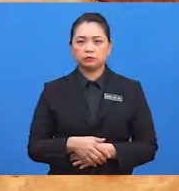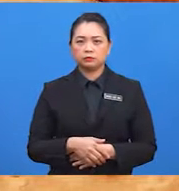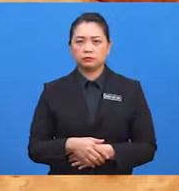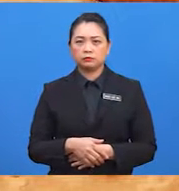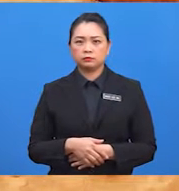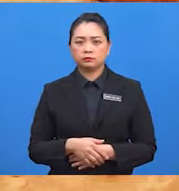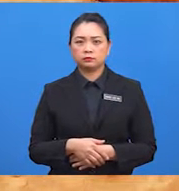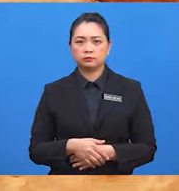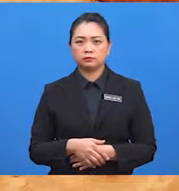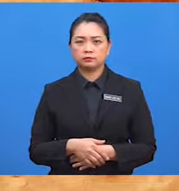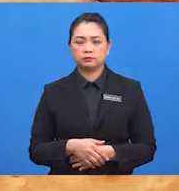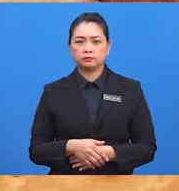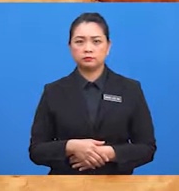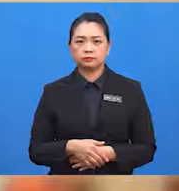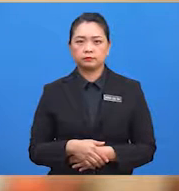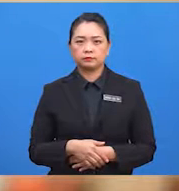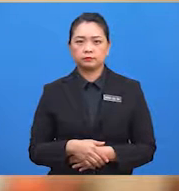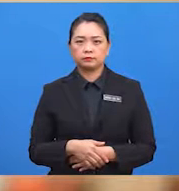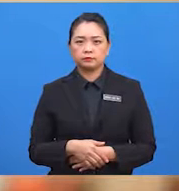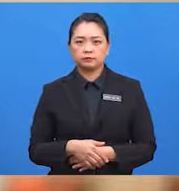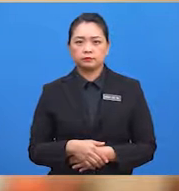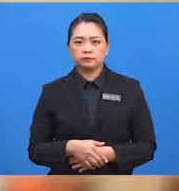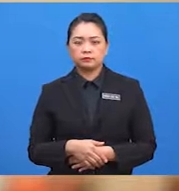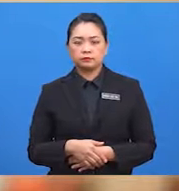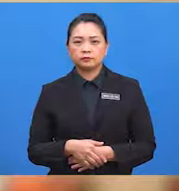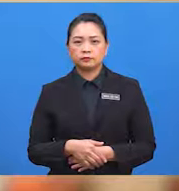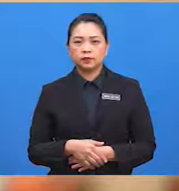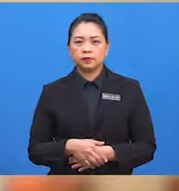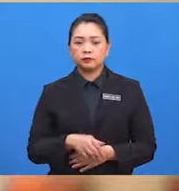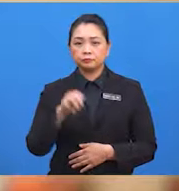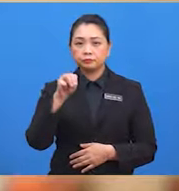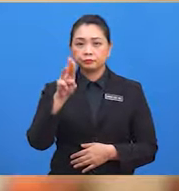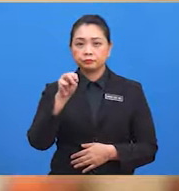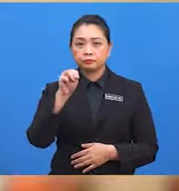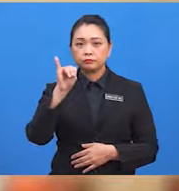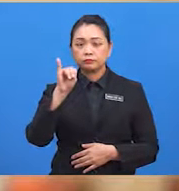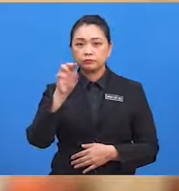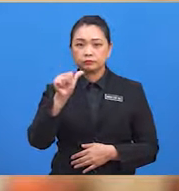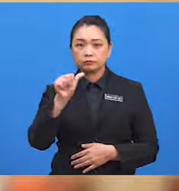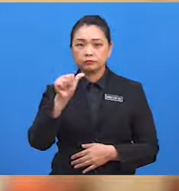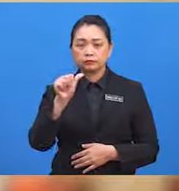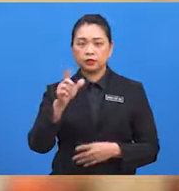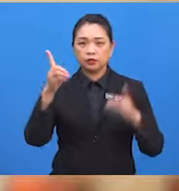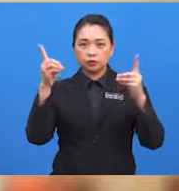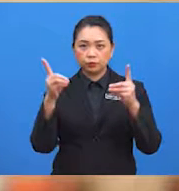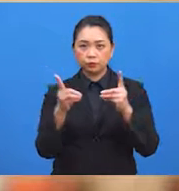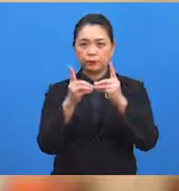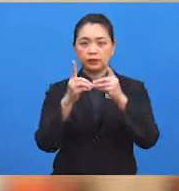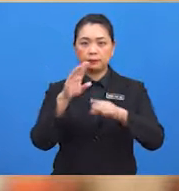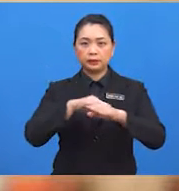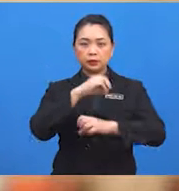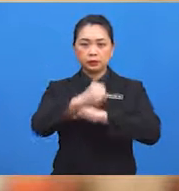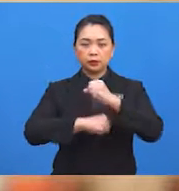Syria, Nubia dan Libya. Mumia Ramses II ini telah ditemui pada tahun